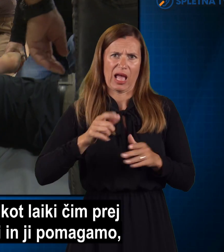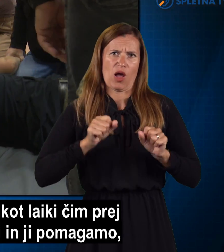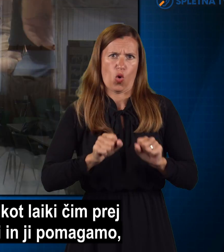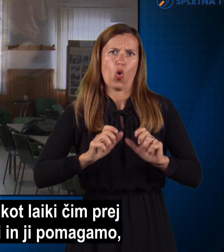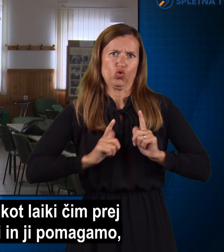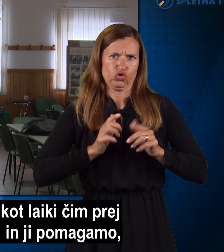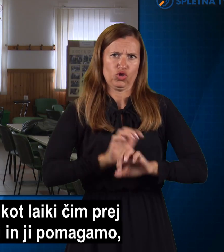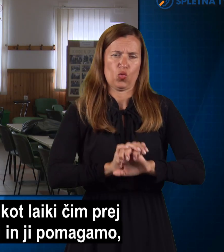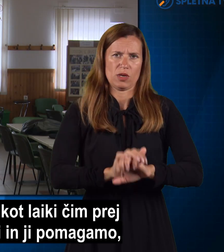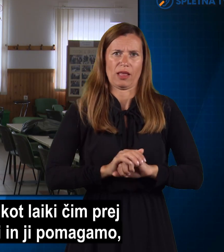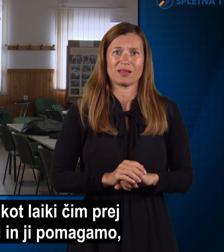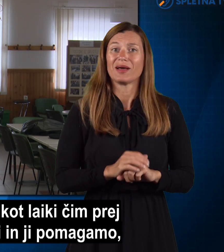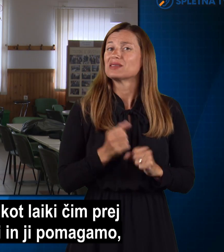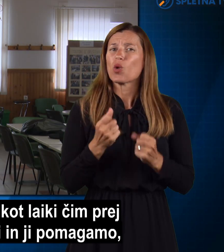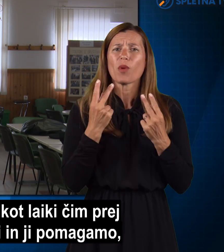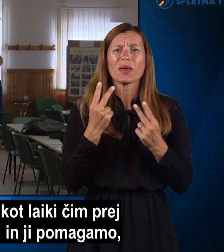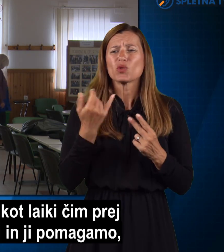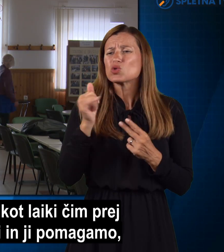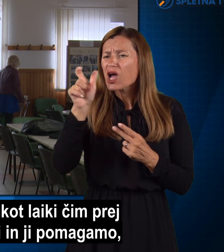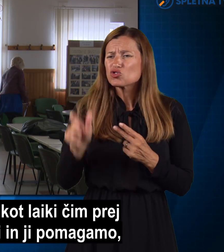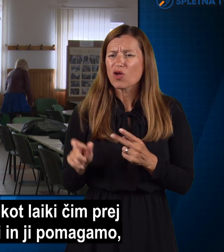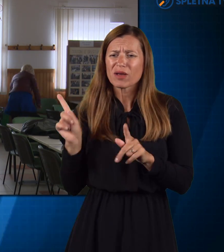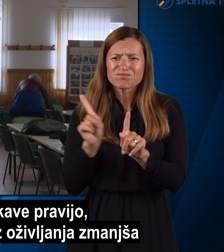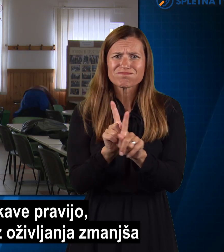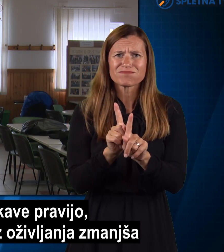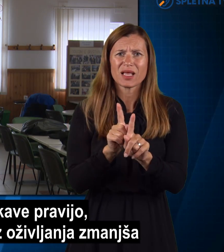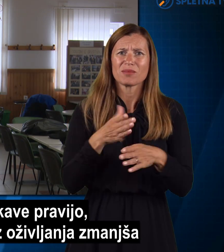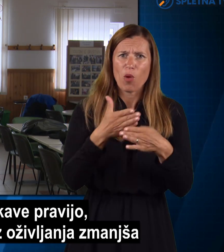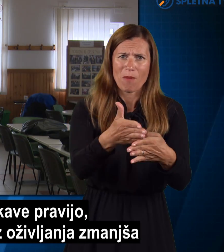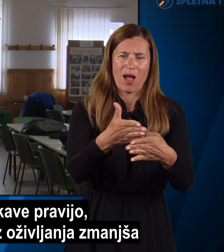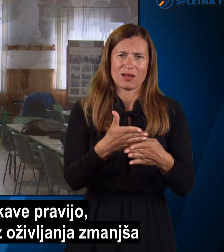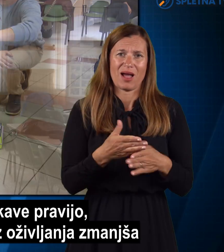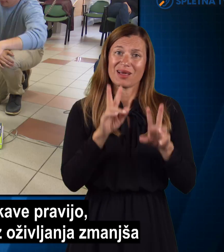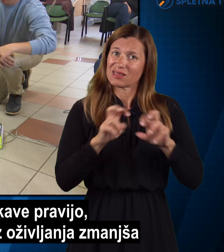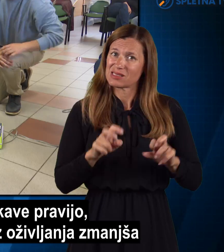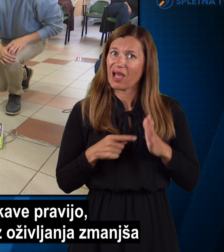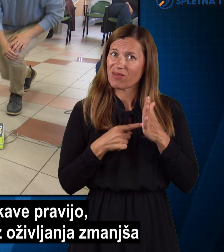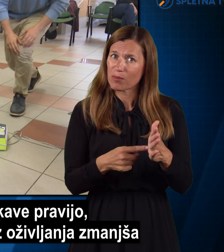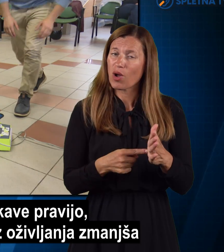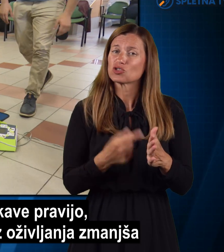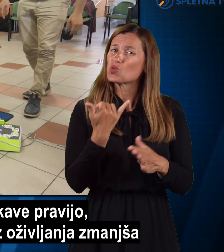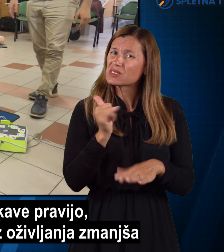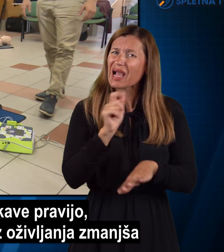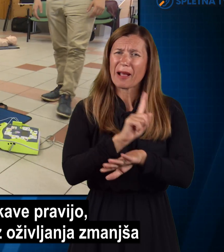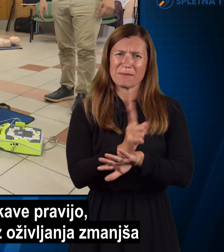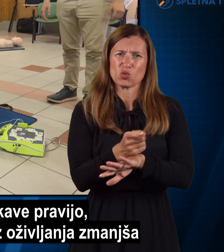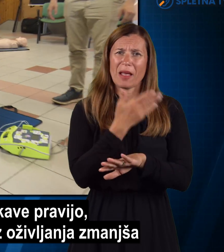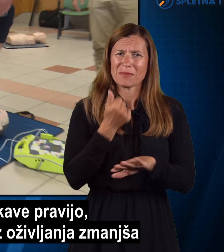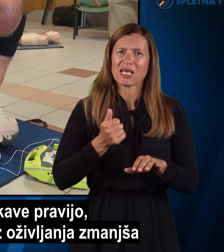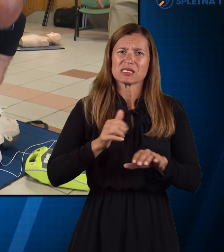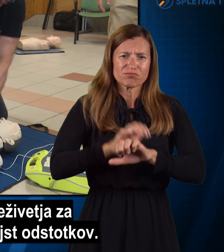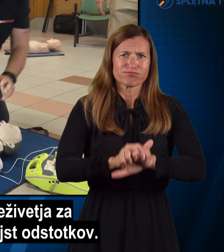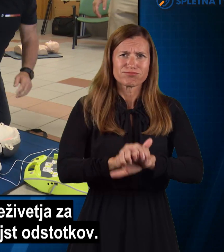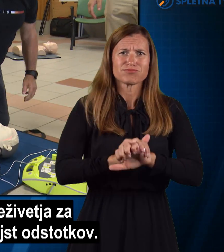kot laiki čim hitreje pristopimo do osebe in ji pomagamo, zato ker raziskave pravijo, da vsaka minuta brez